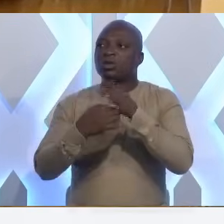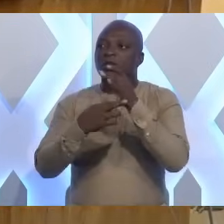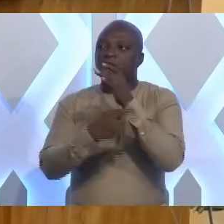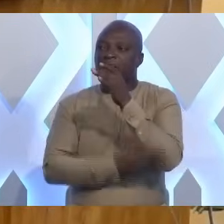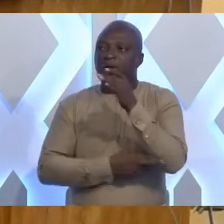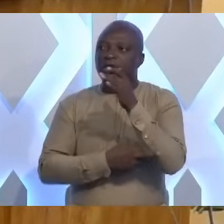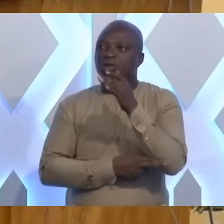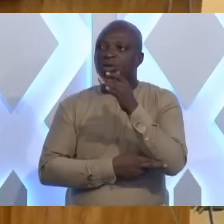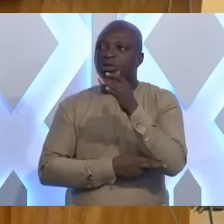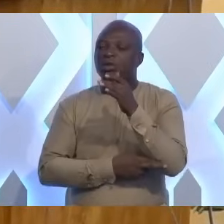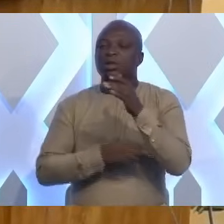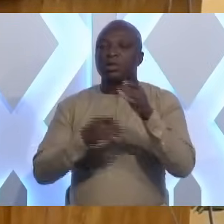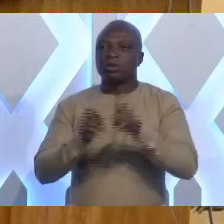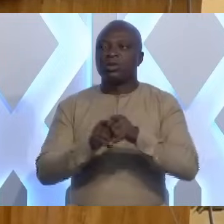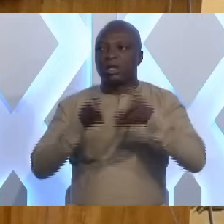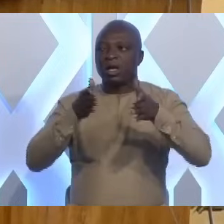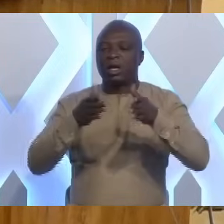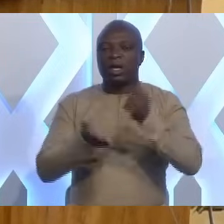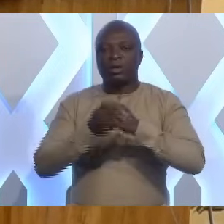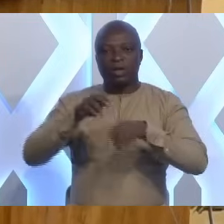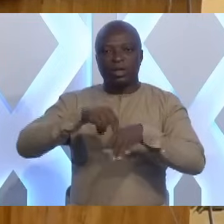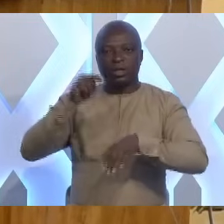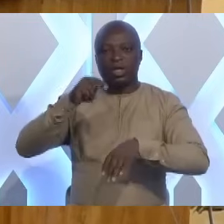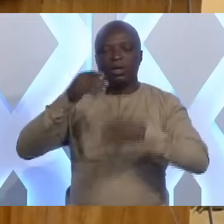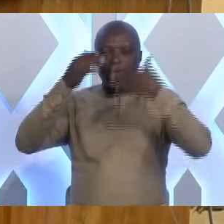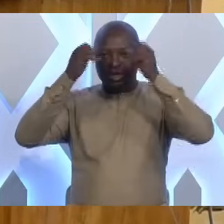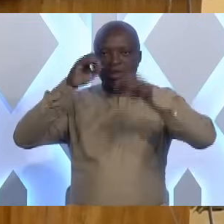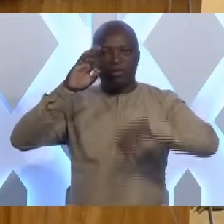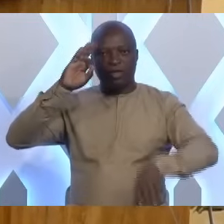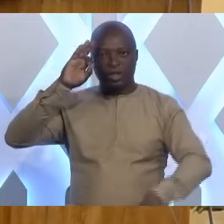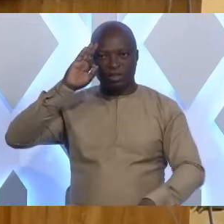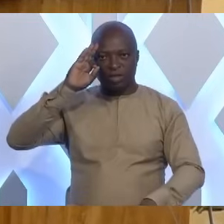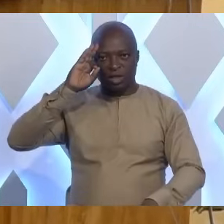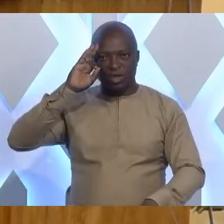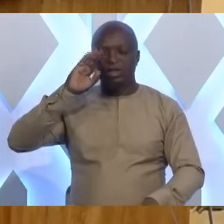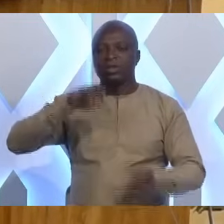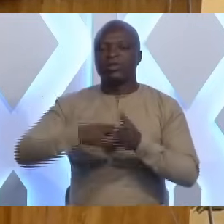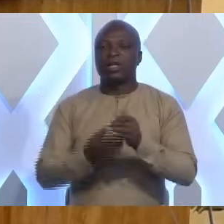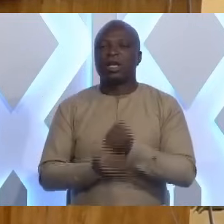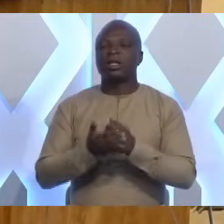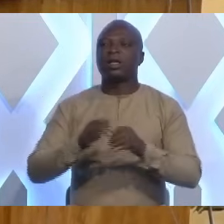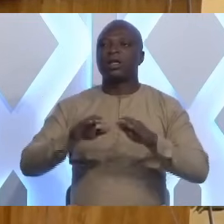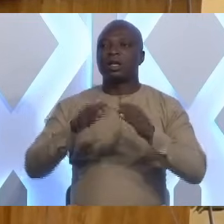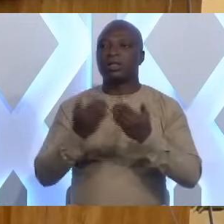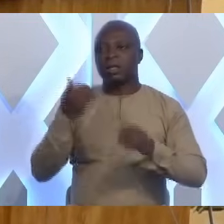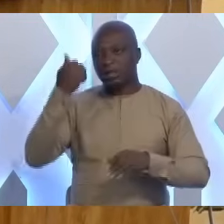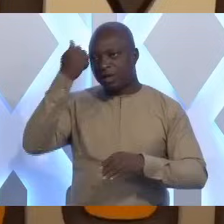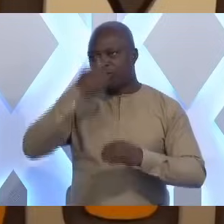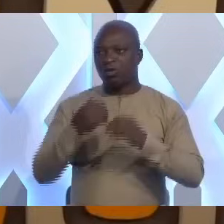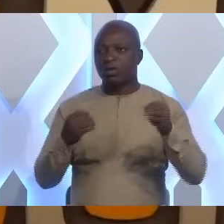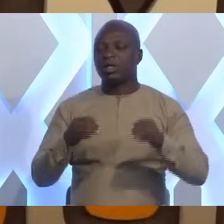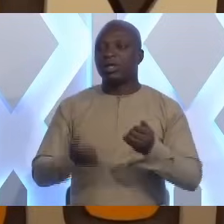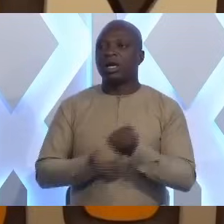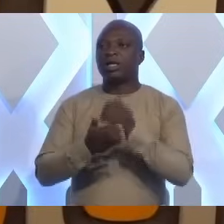s'ébranler. Donc aider le Niger pour le président Faure Gnassingbé, c'est aider la CEDEAO et c'est aider la région.